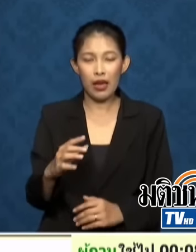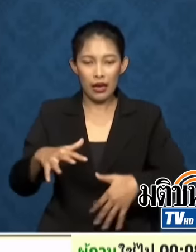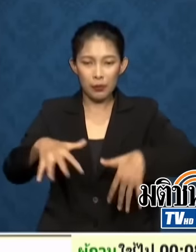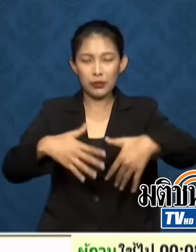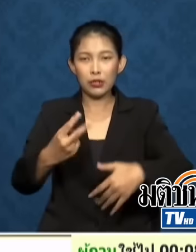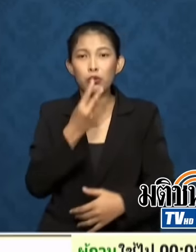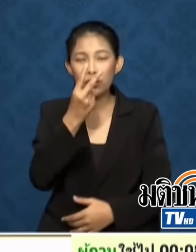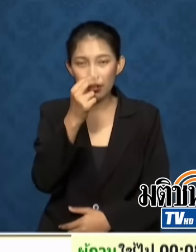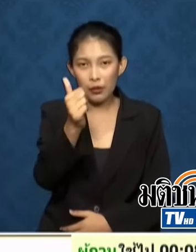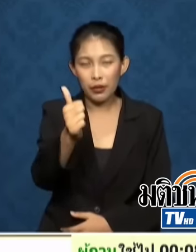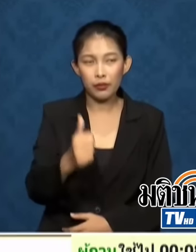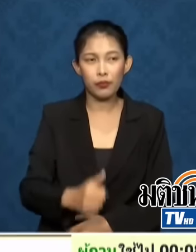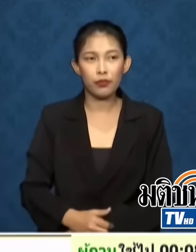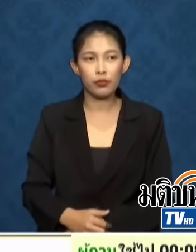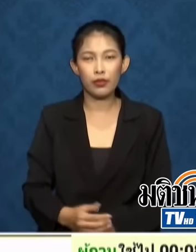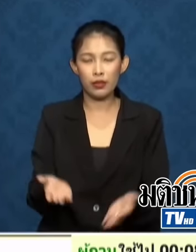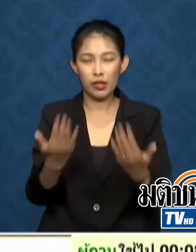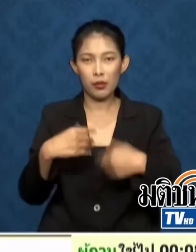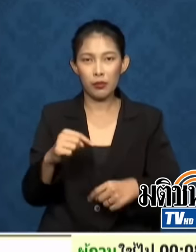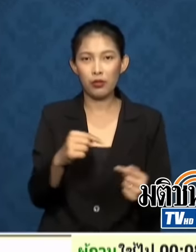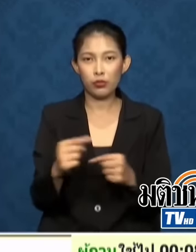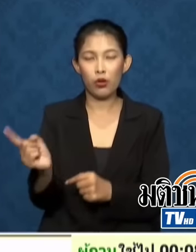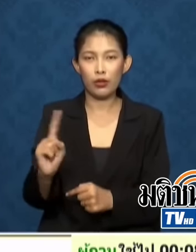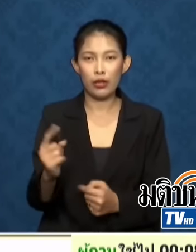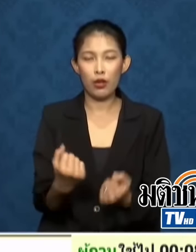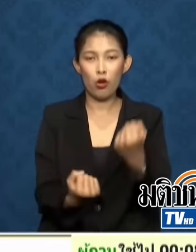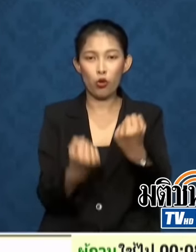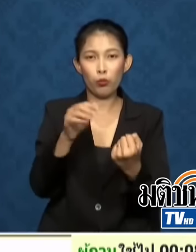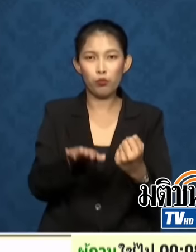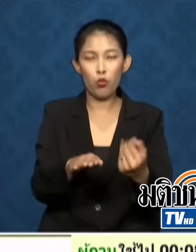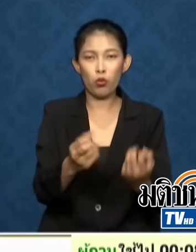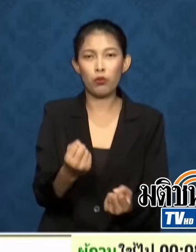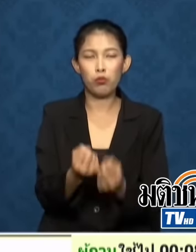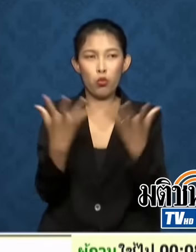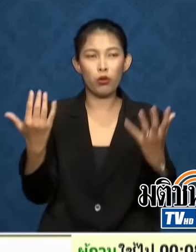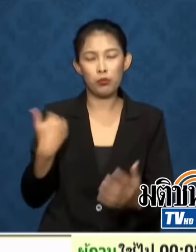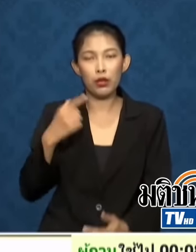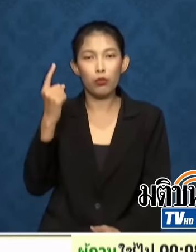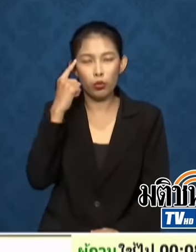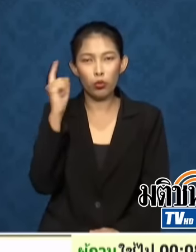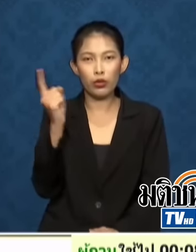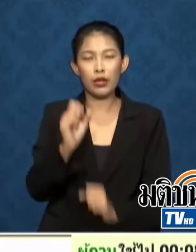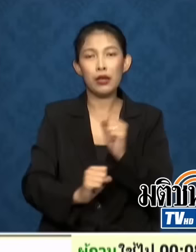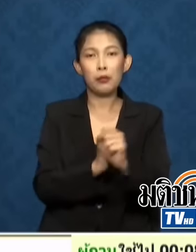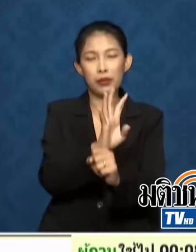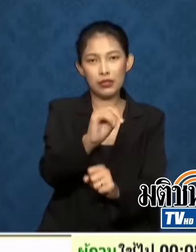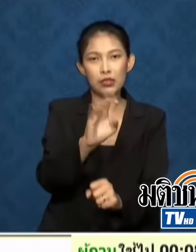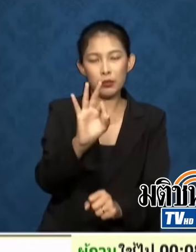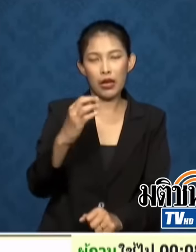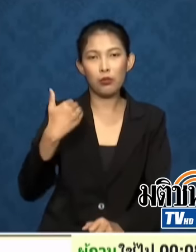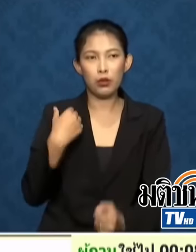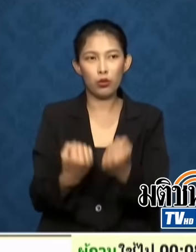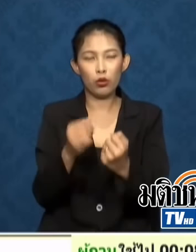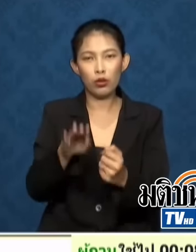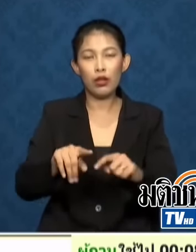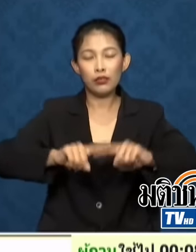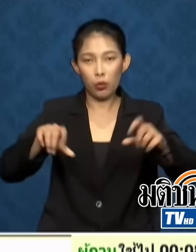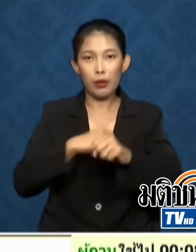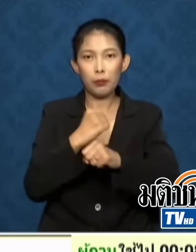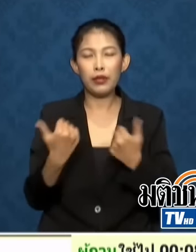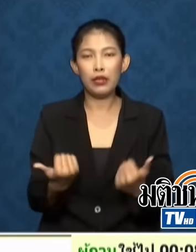ห็นครับประเด็นถัดมาเรื่องคาร์บอมผมก็ทราบครับว่าปี49เคยมีเหตุการณ์คาร์บอมแต่ปีนี้ปีอะ